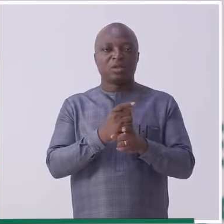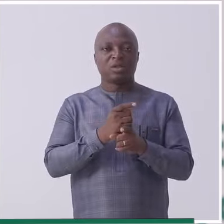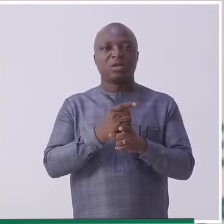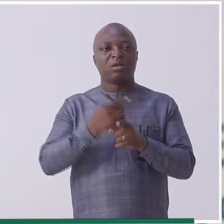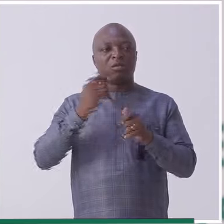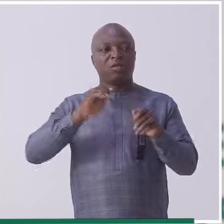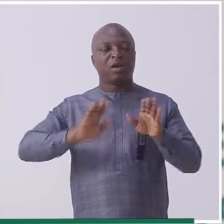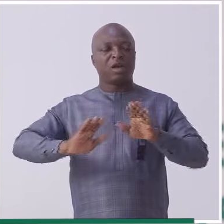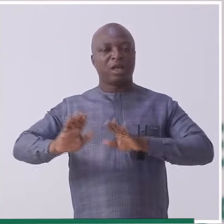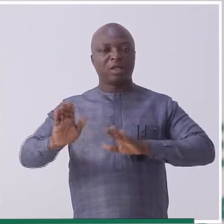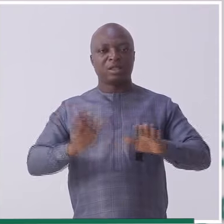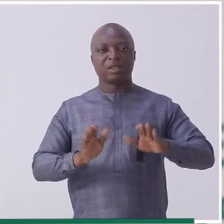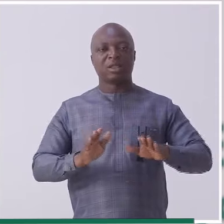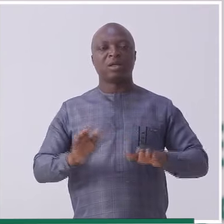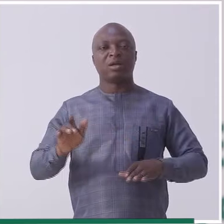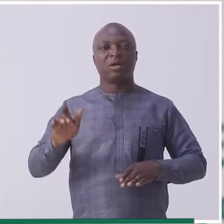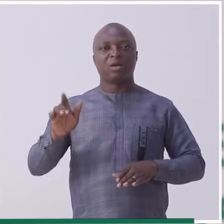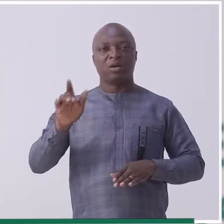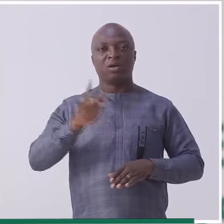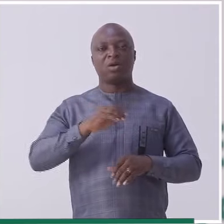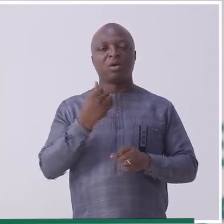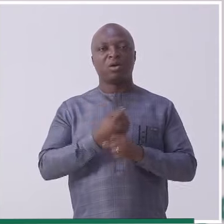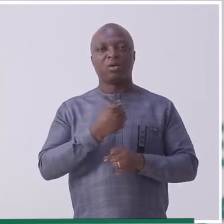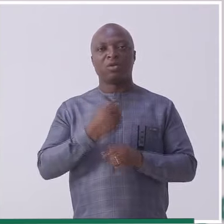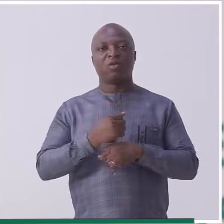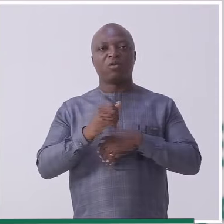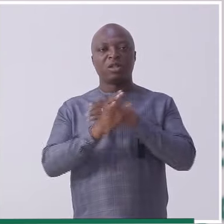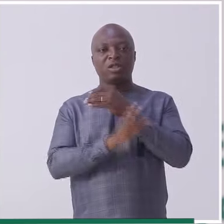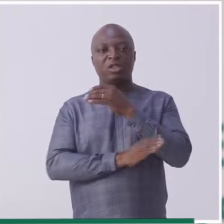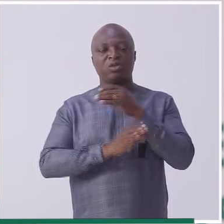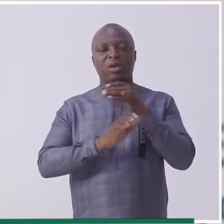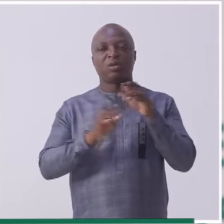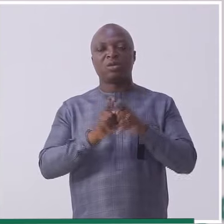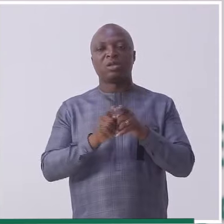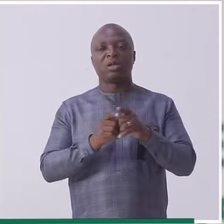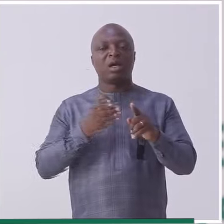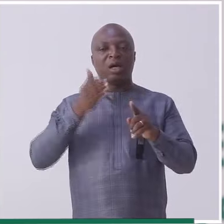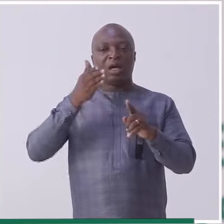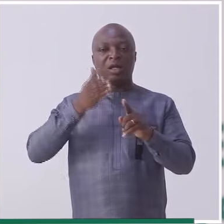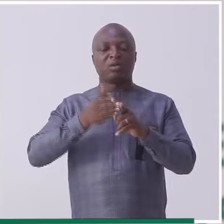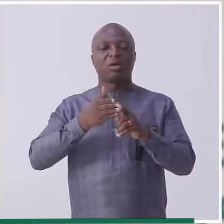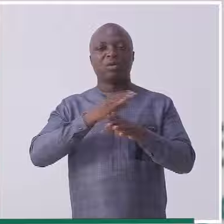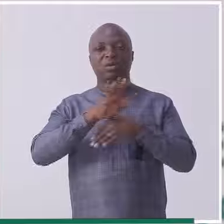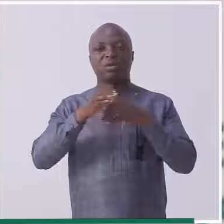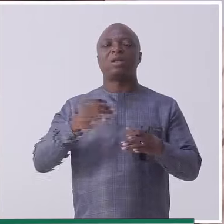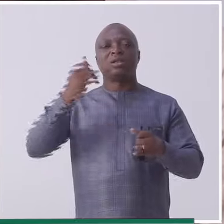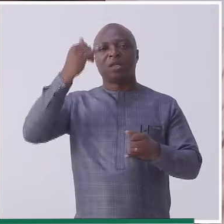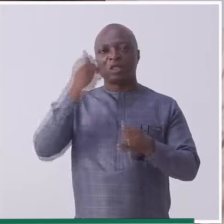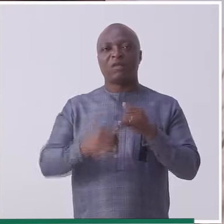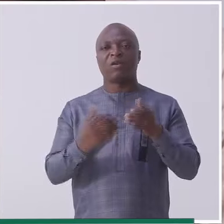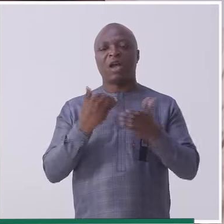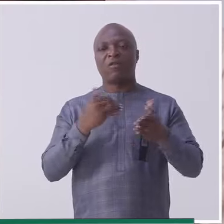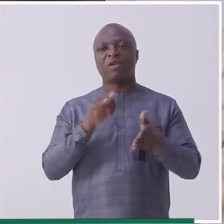pouvoir exercer leur devoir citoyen qui est à la fois un droit dans les meilleures conditions.